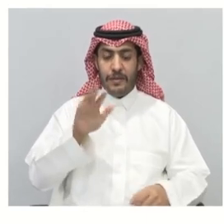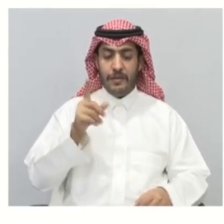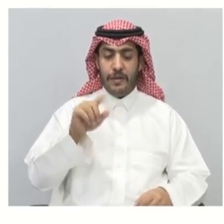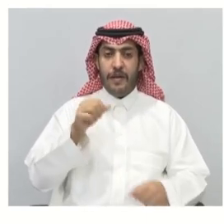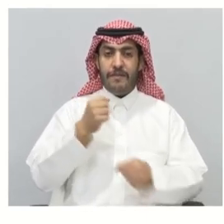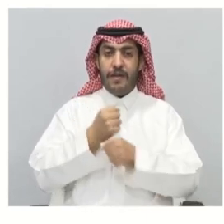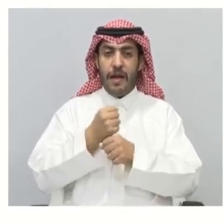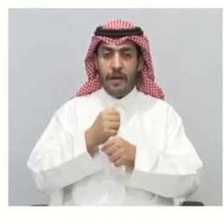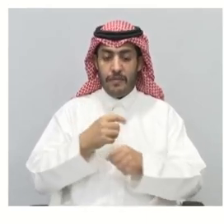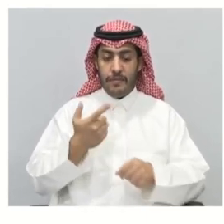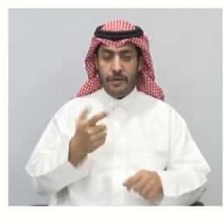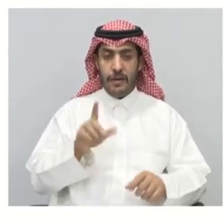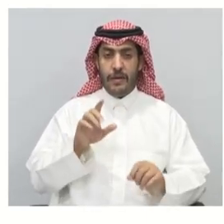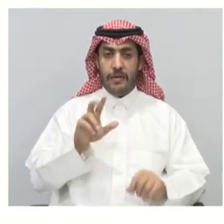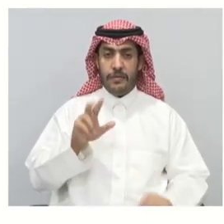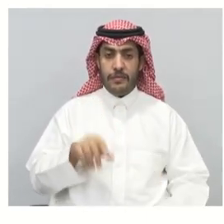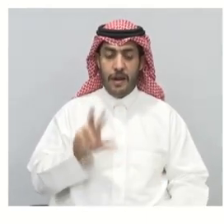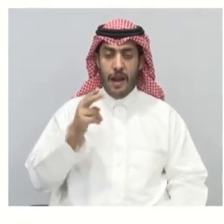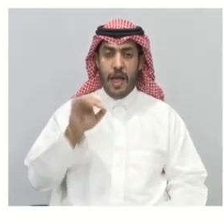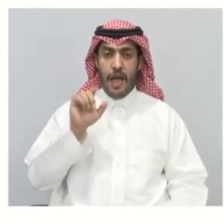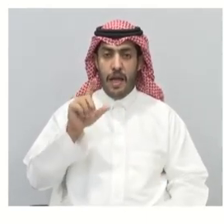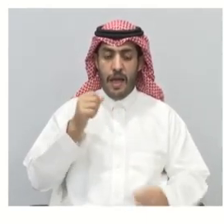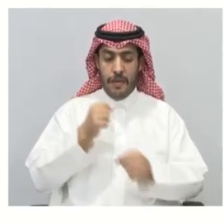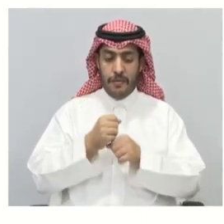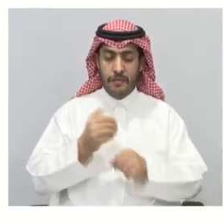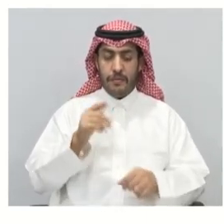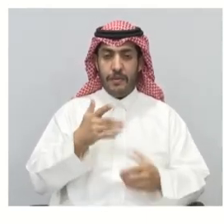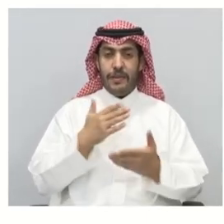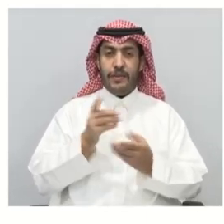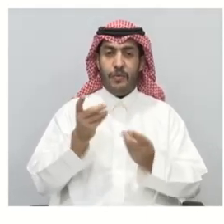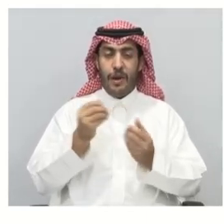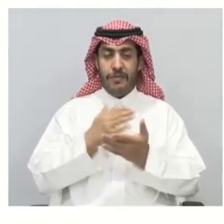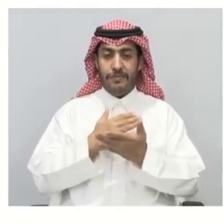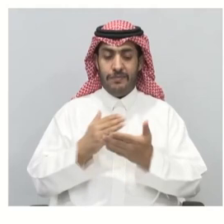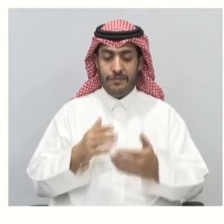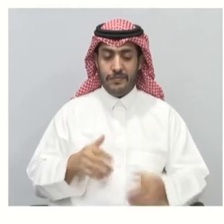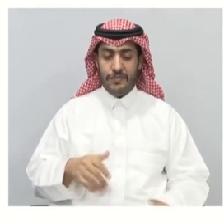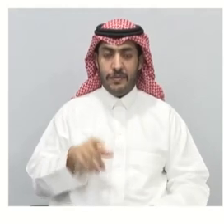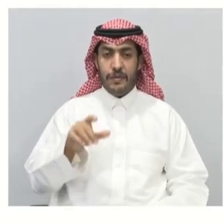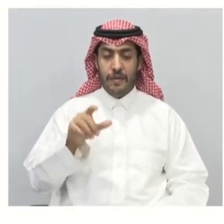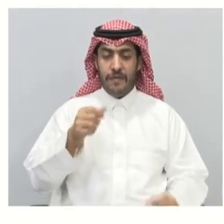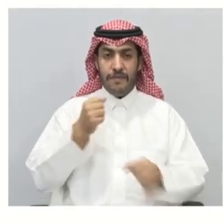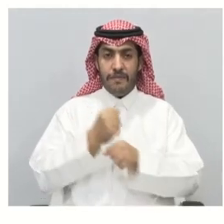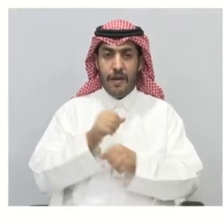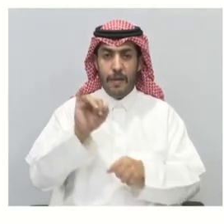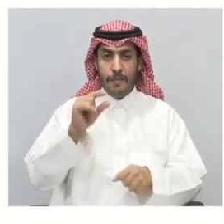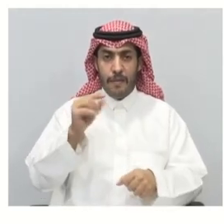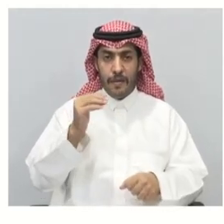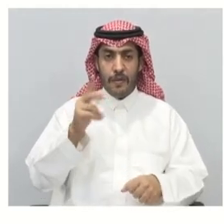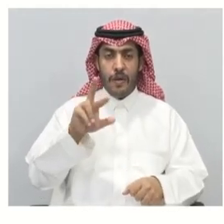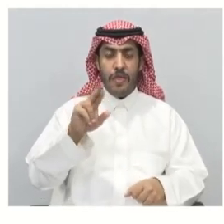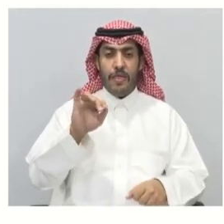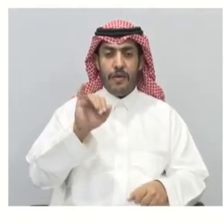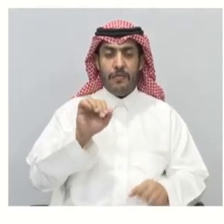والفاعل هو العمل احسنت الفاعل هو العمل اذا هنا فعل المدح والذم والفاعل